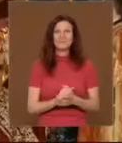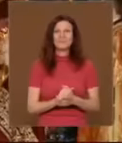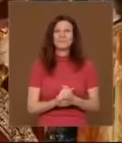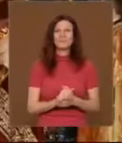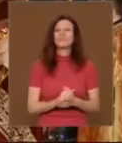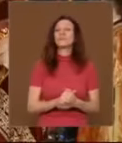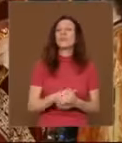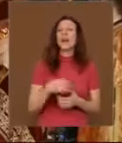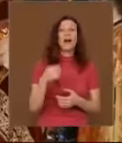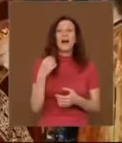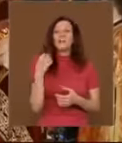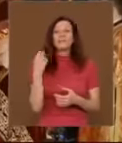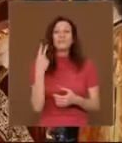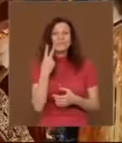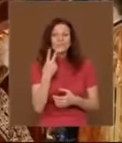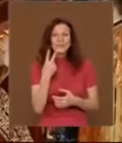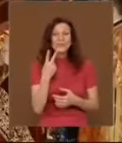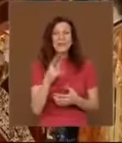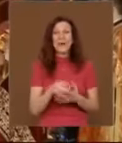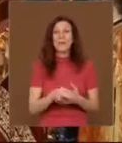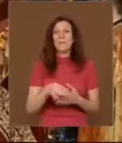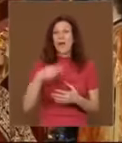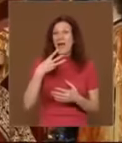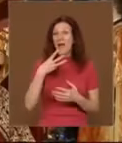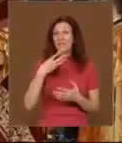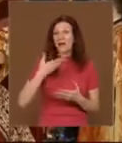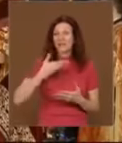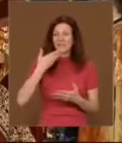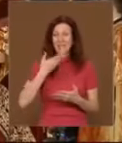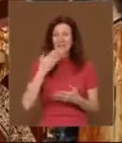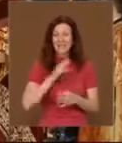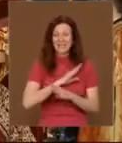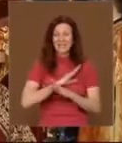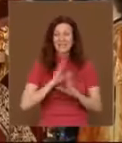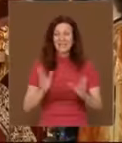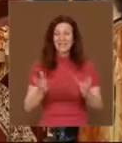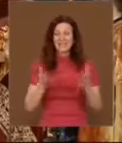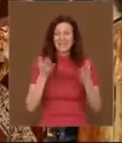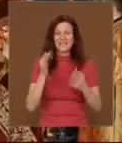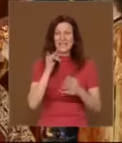Чухме евангелския разказ за възкресението на Исус Христос. Благослови,